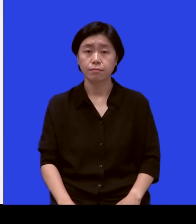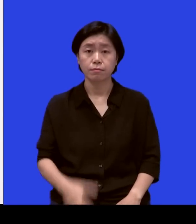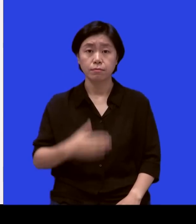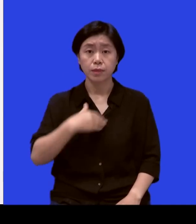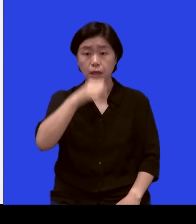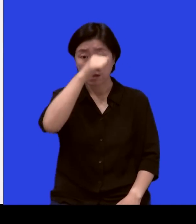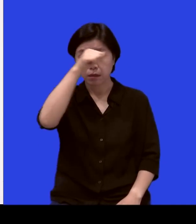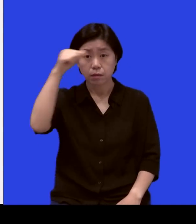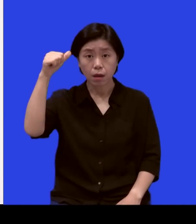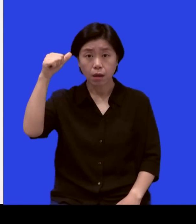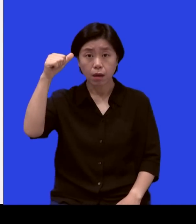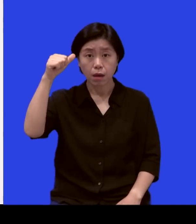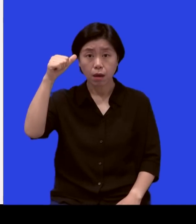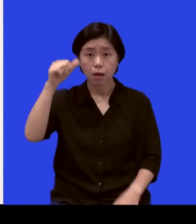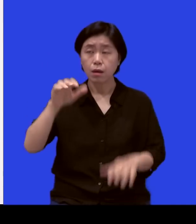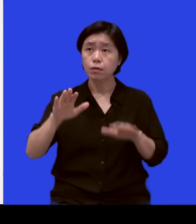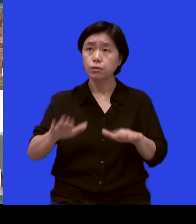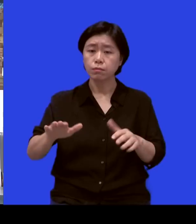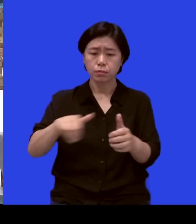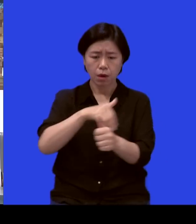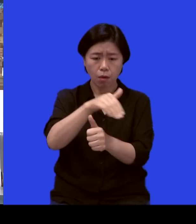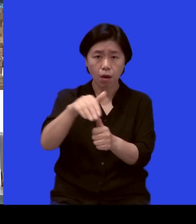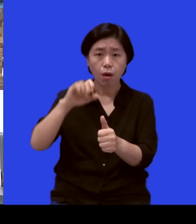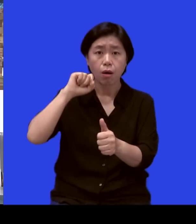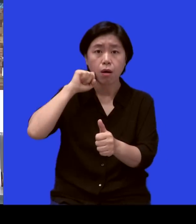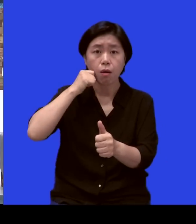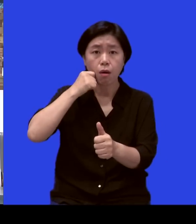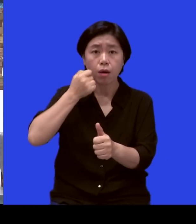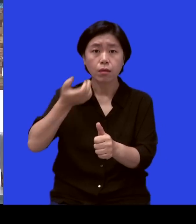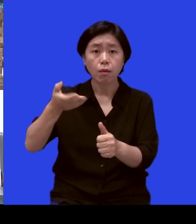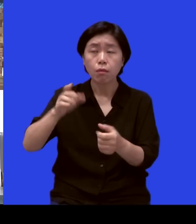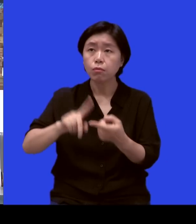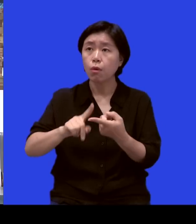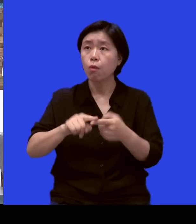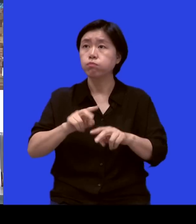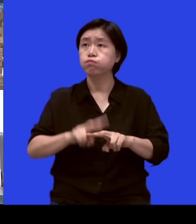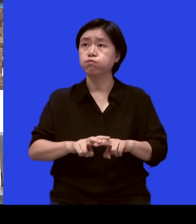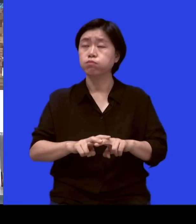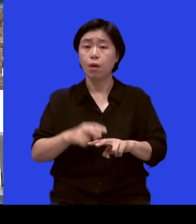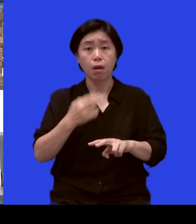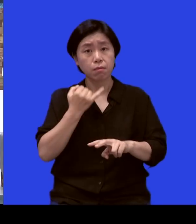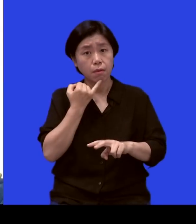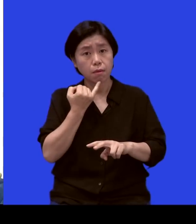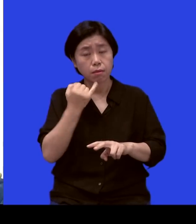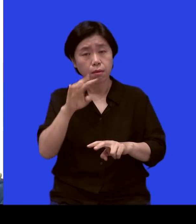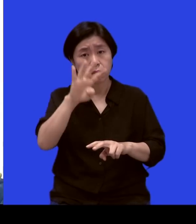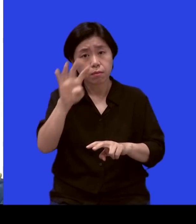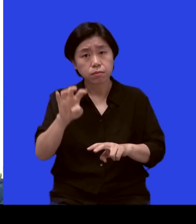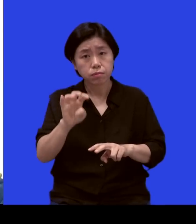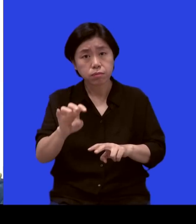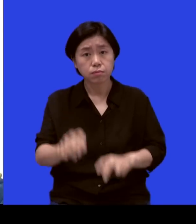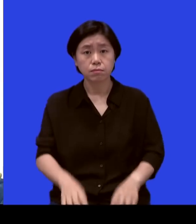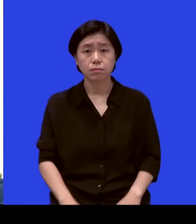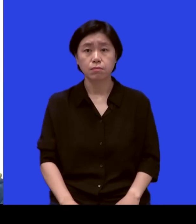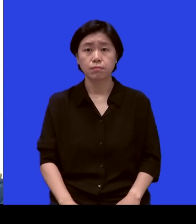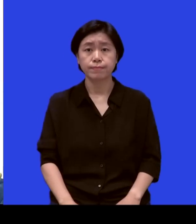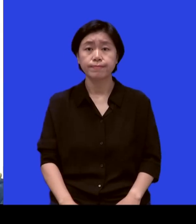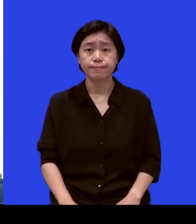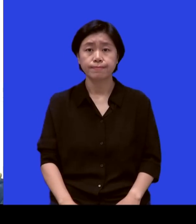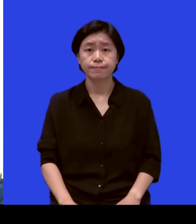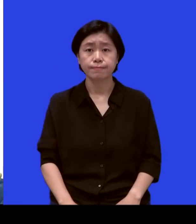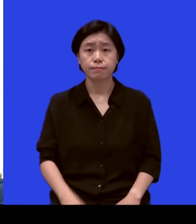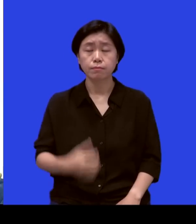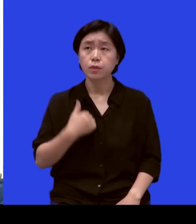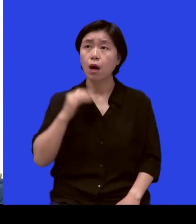앉아 있는 것은 무슨 의미인가? 객차에 앉아 있는 거죠. 네. 그리고 여기 계속 앉아만 있어도 되는